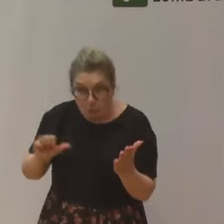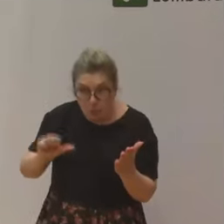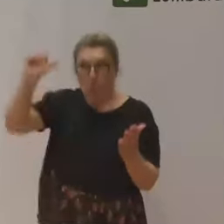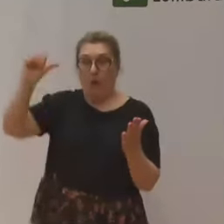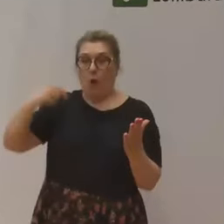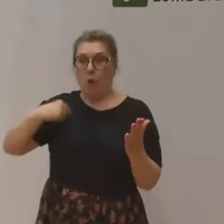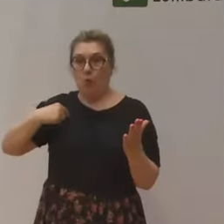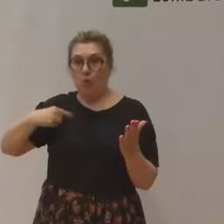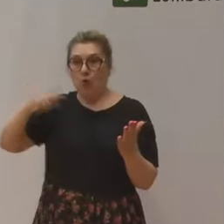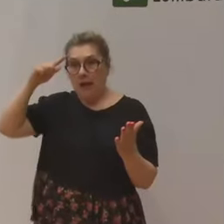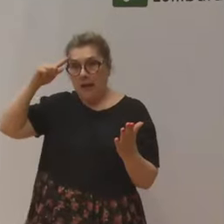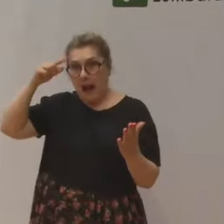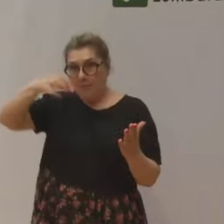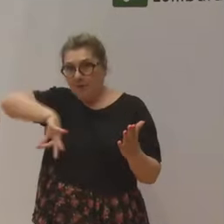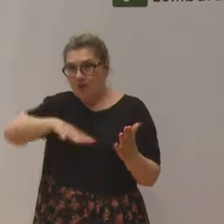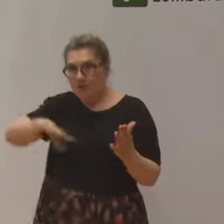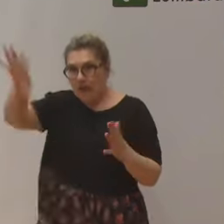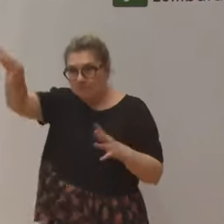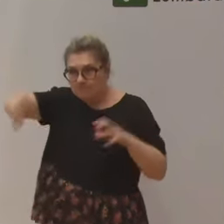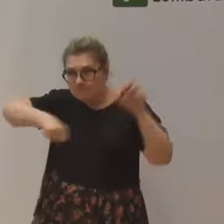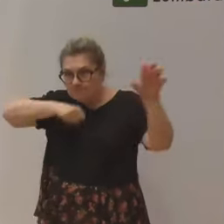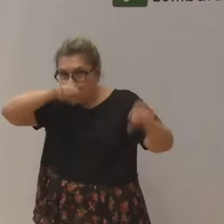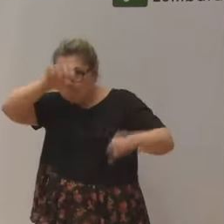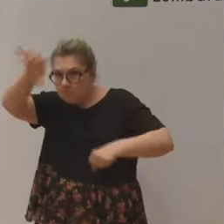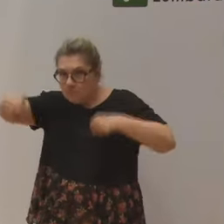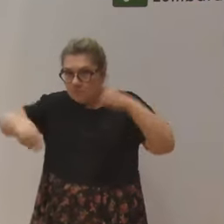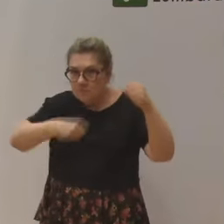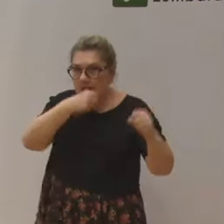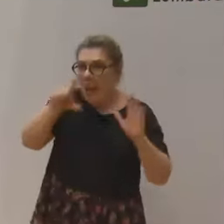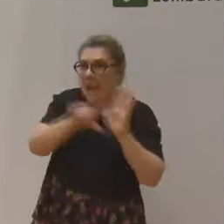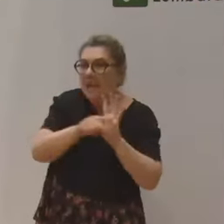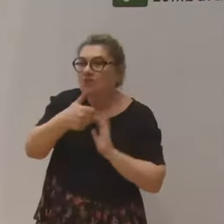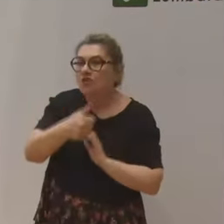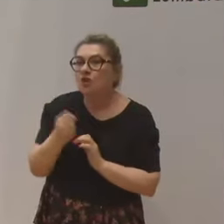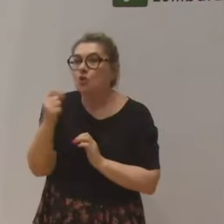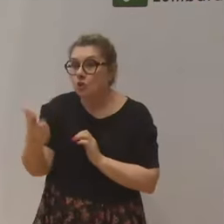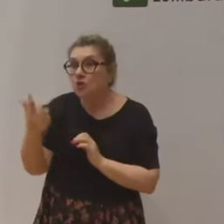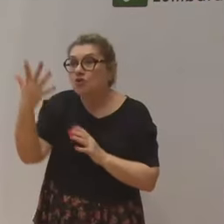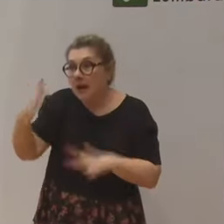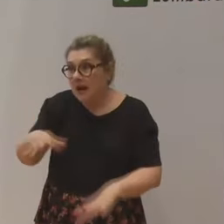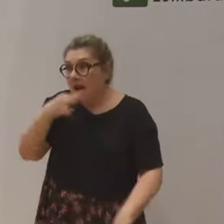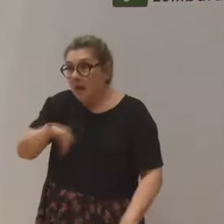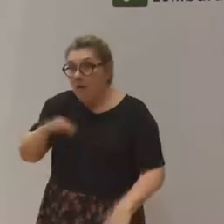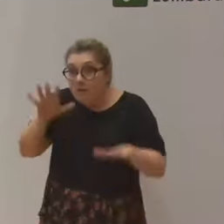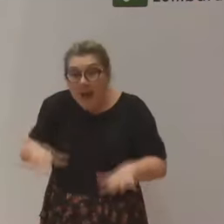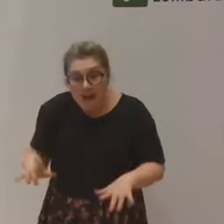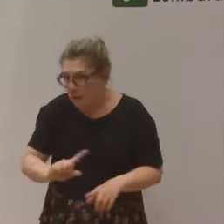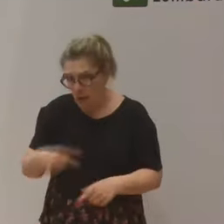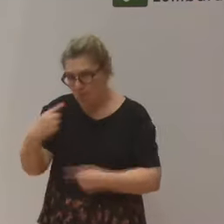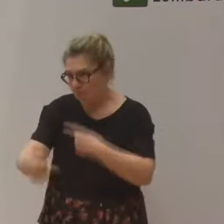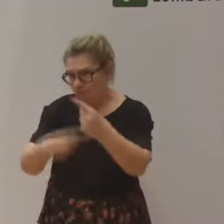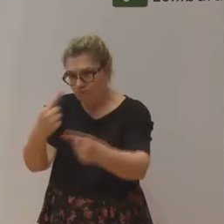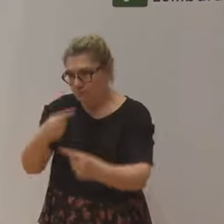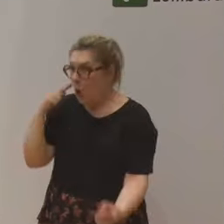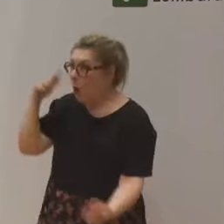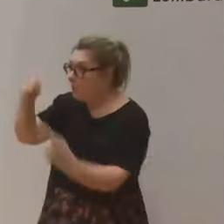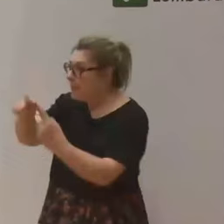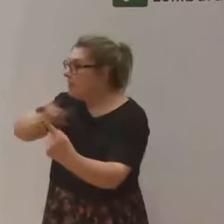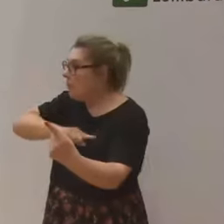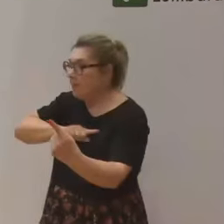saper cogliere quelle che sono le potenzialità della 112, ha saputo fare, non si ferma. Questo è il mio obiettivo,